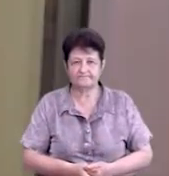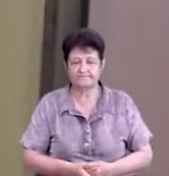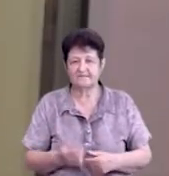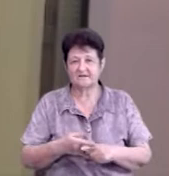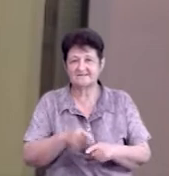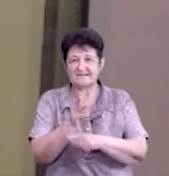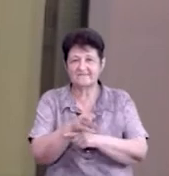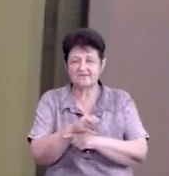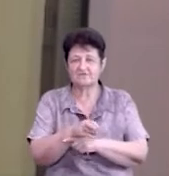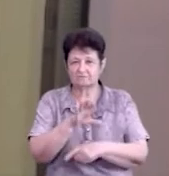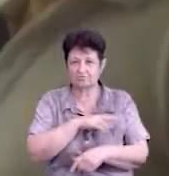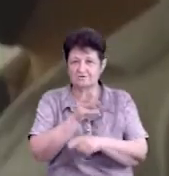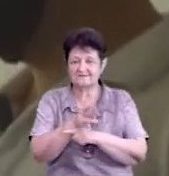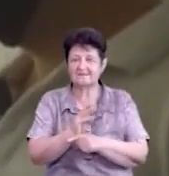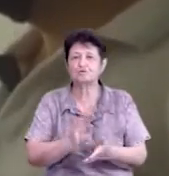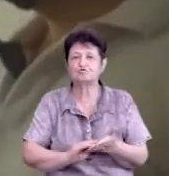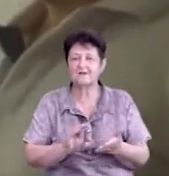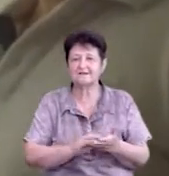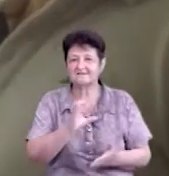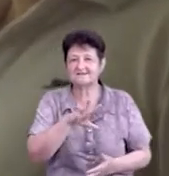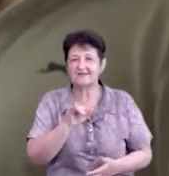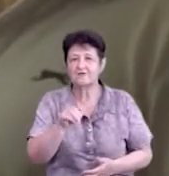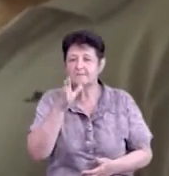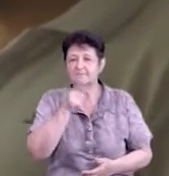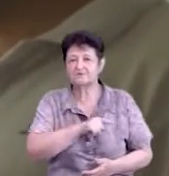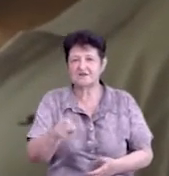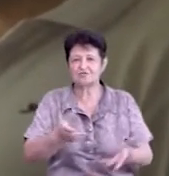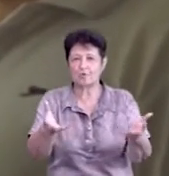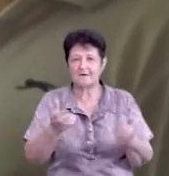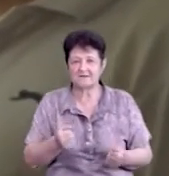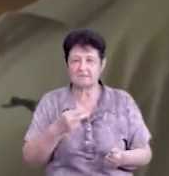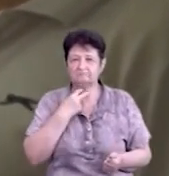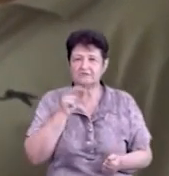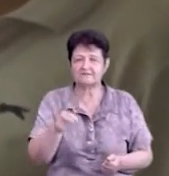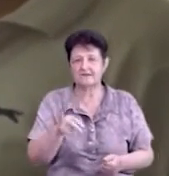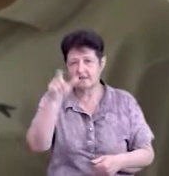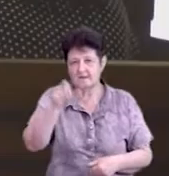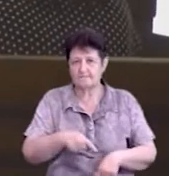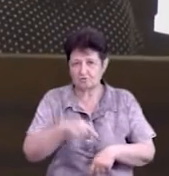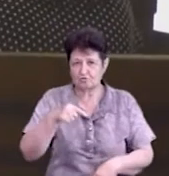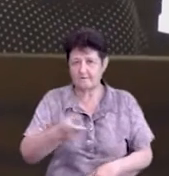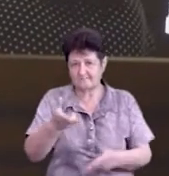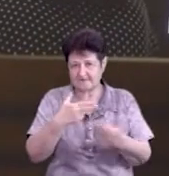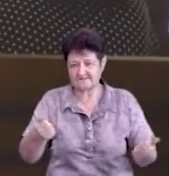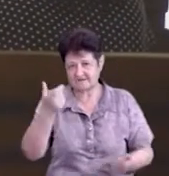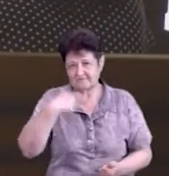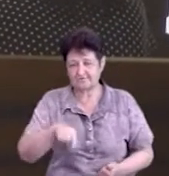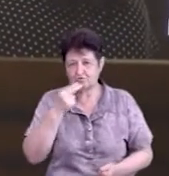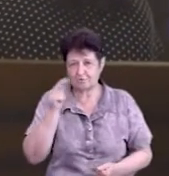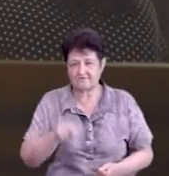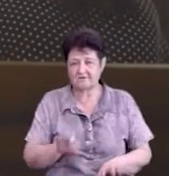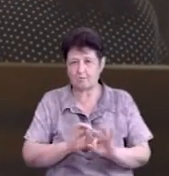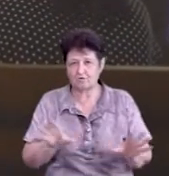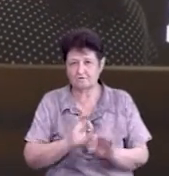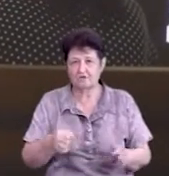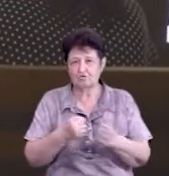Це відео зняли славутицькі журналісти сьогодні під час обрання запобіжного заходу. Підозрюваний свою провину визнав. На суді пояснив,